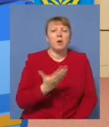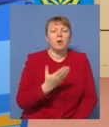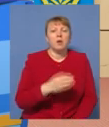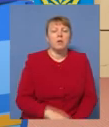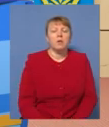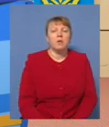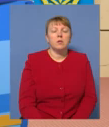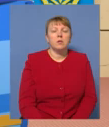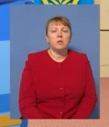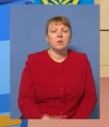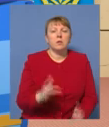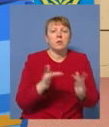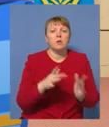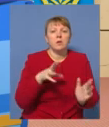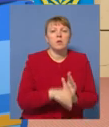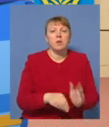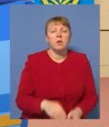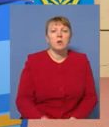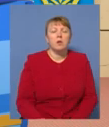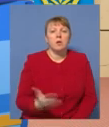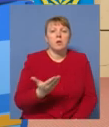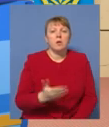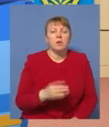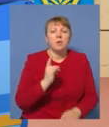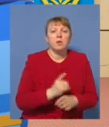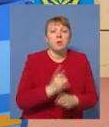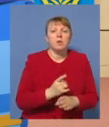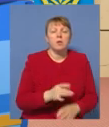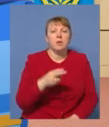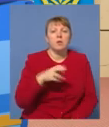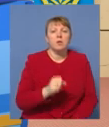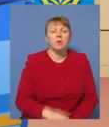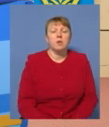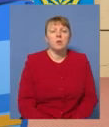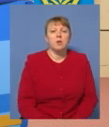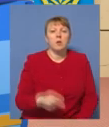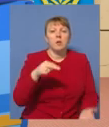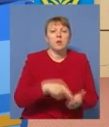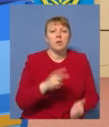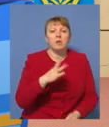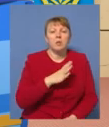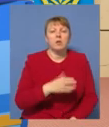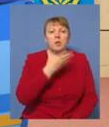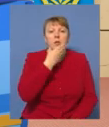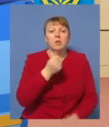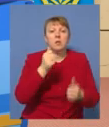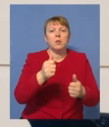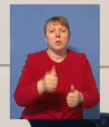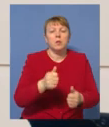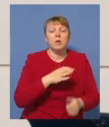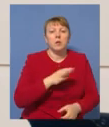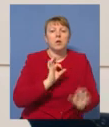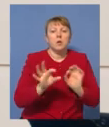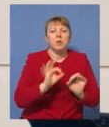пандемию. В интернете активизировались так называемые мошенники в аренде. Они выставляют красивое объявление квартиры с